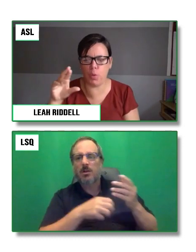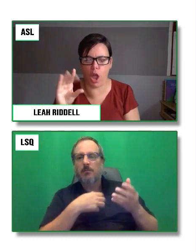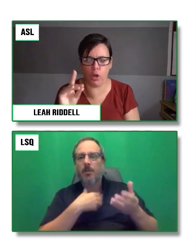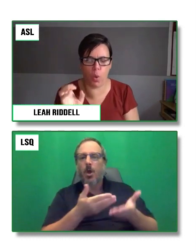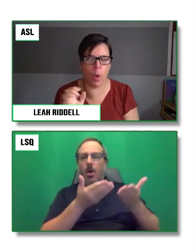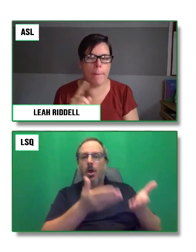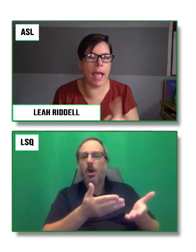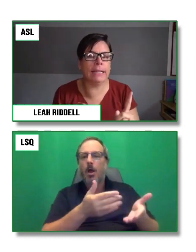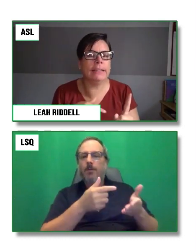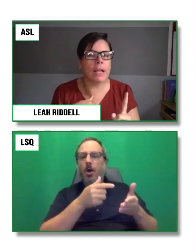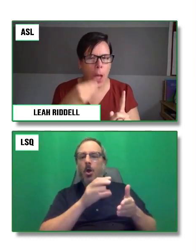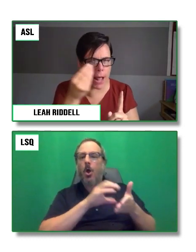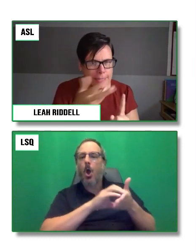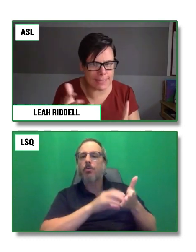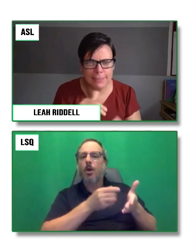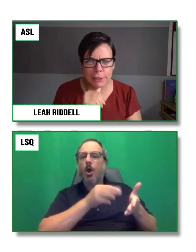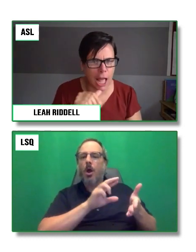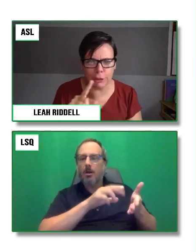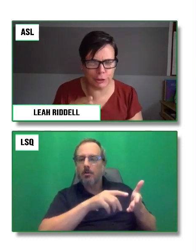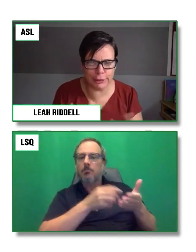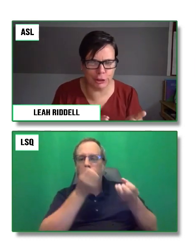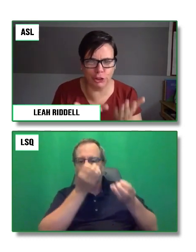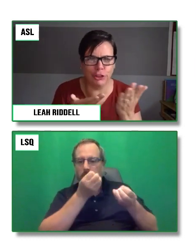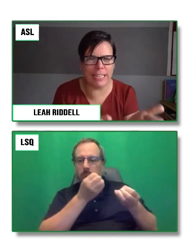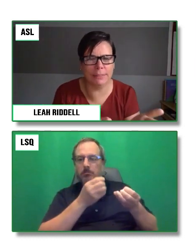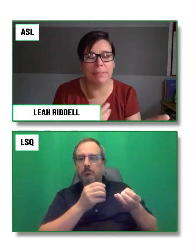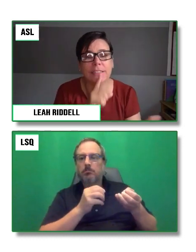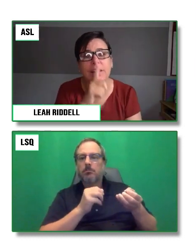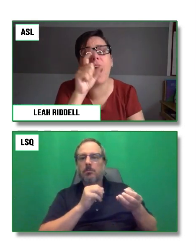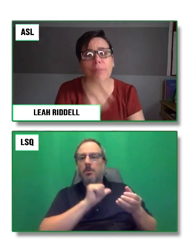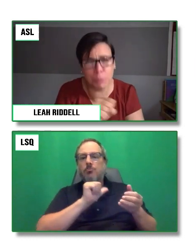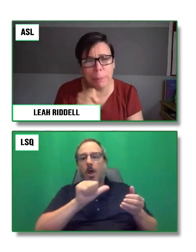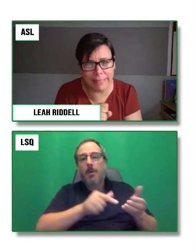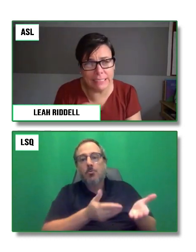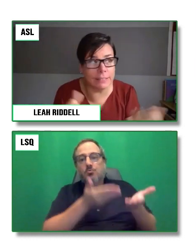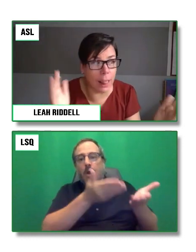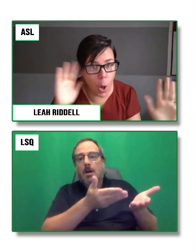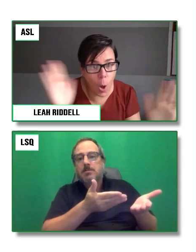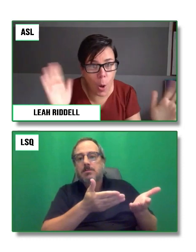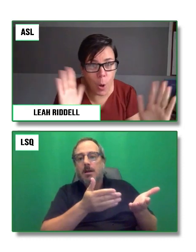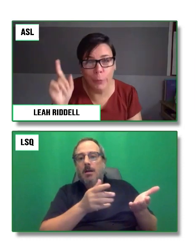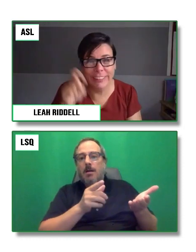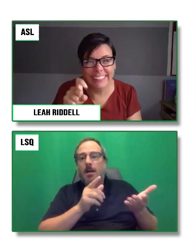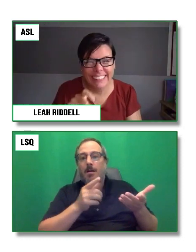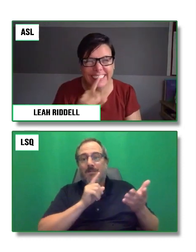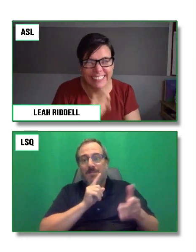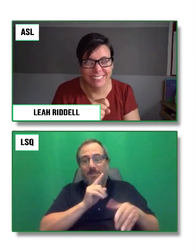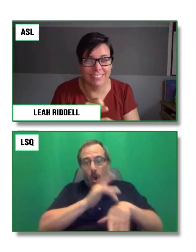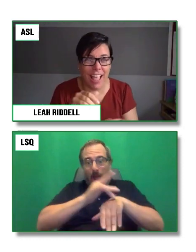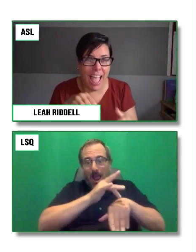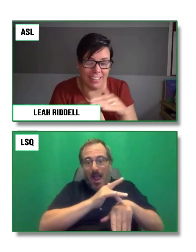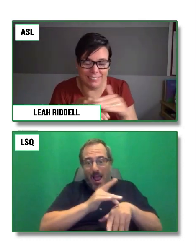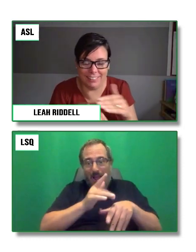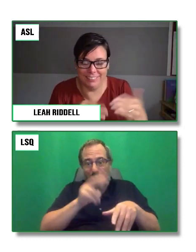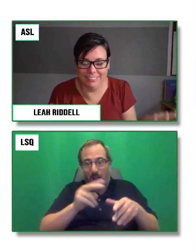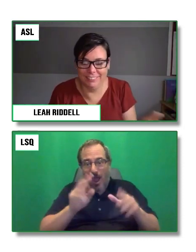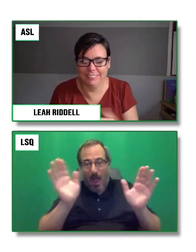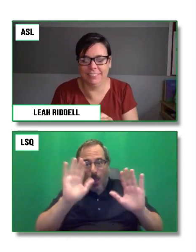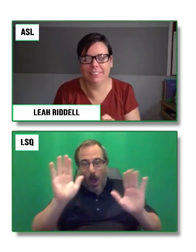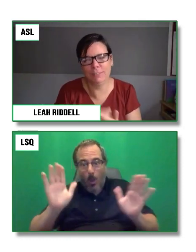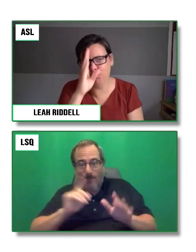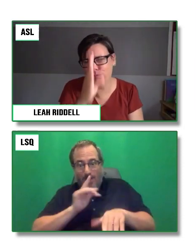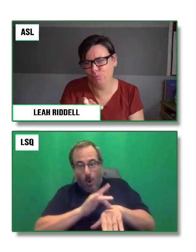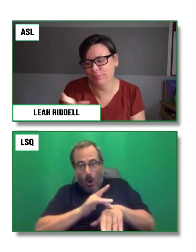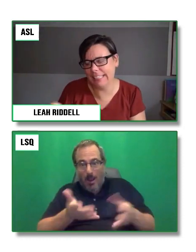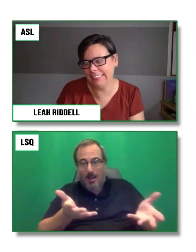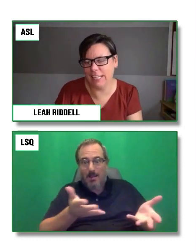Et je passerai en revue une petite liste d'idées pour des informations que vous pouvez relier à un code QR. Mais à vrai dire,